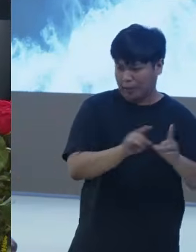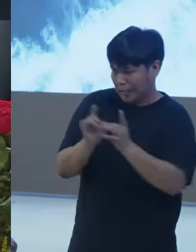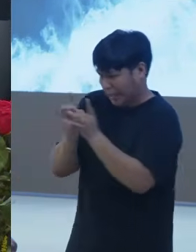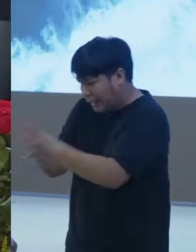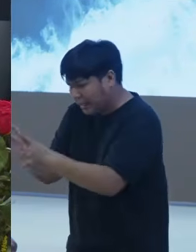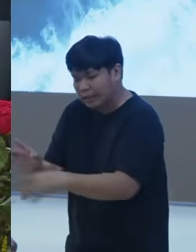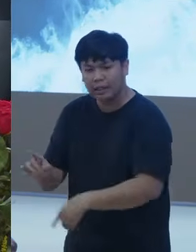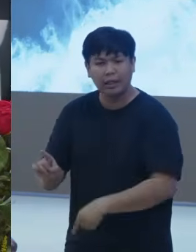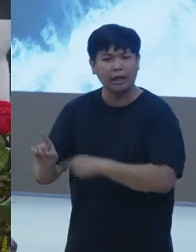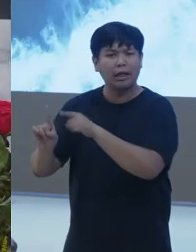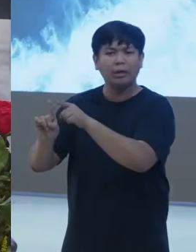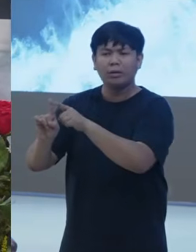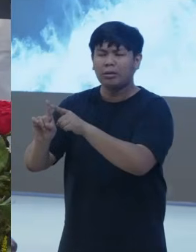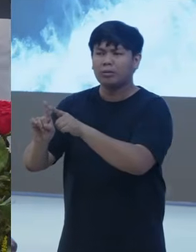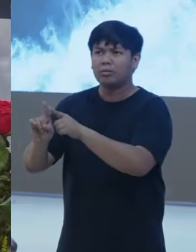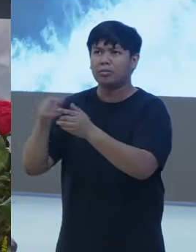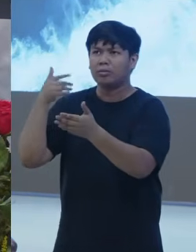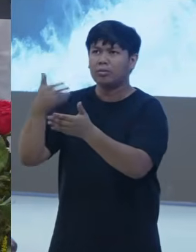Naiyak.